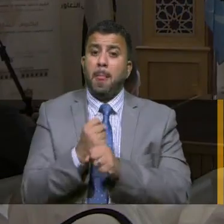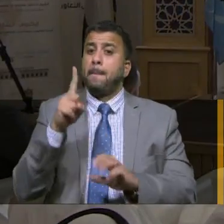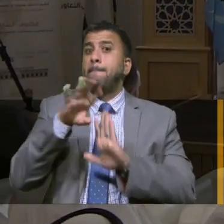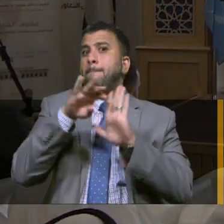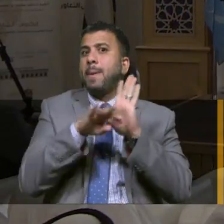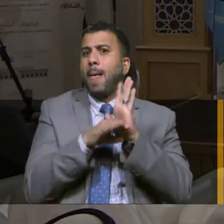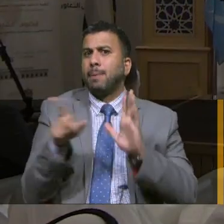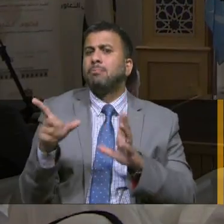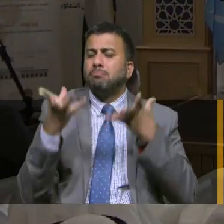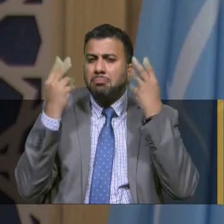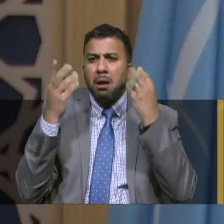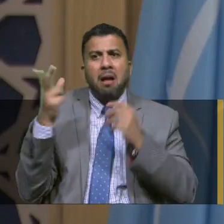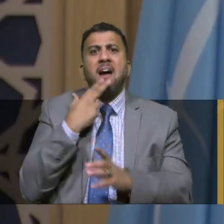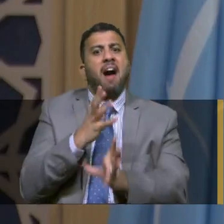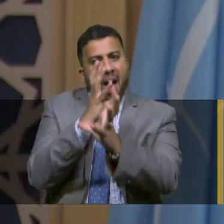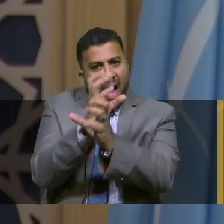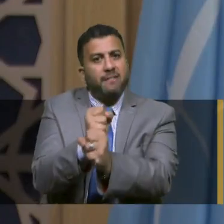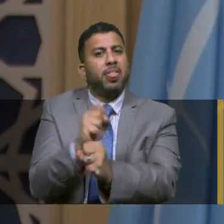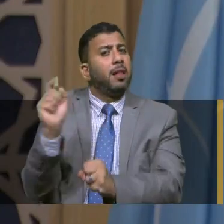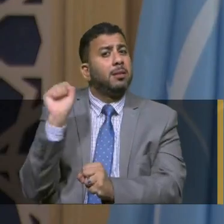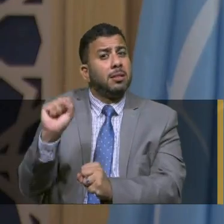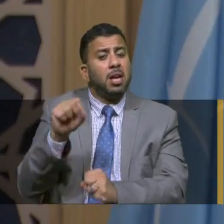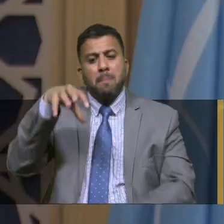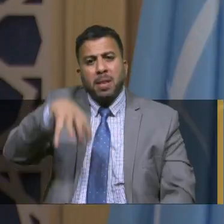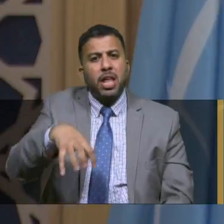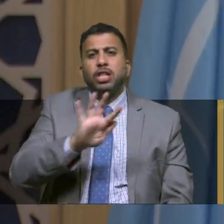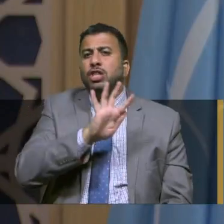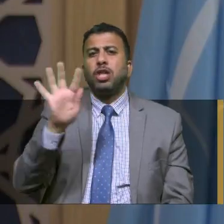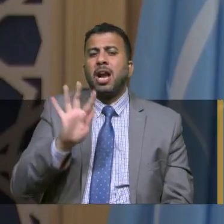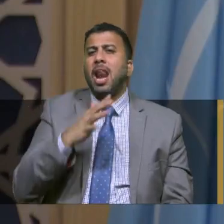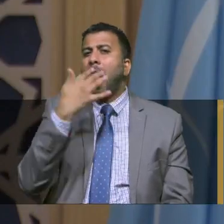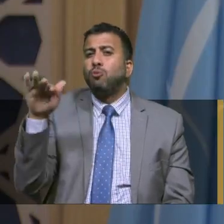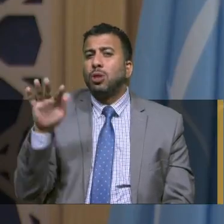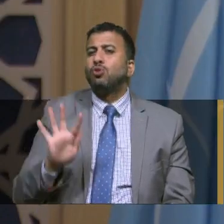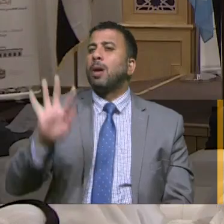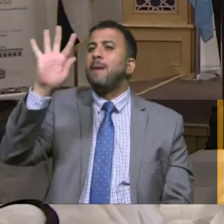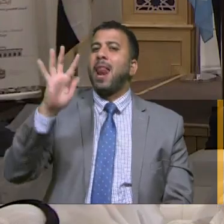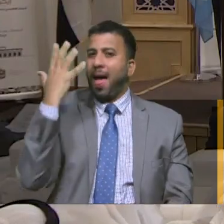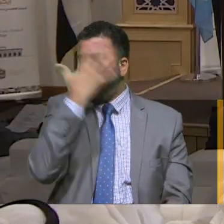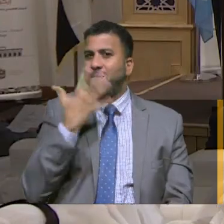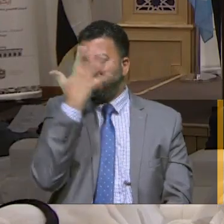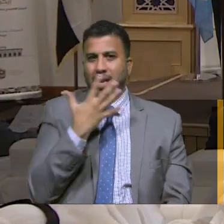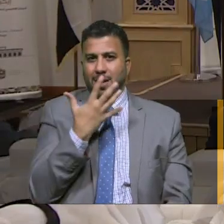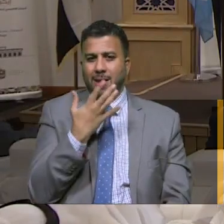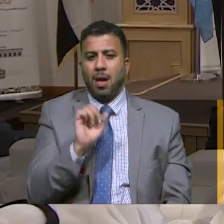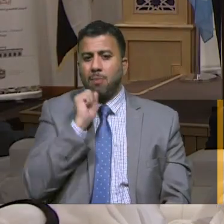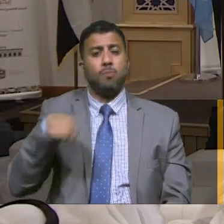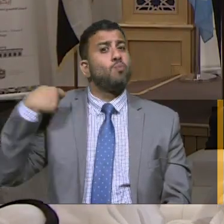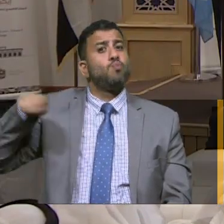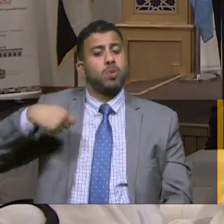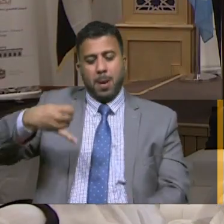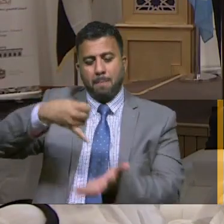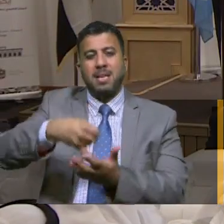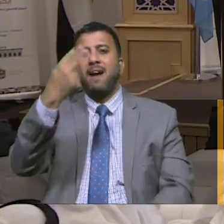البرنامج للحفاظ على التراث الحضاري في منطقة الشرق الأوسط وشمال إفريقيا. جورج ريتشارد مدير مركز